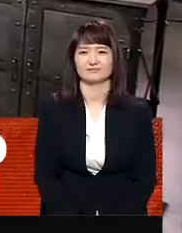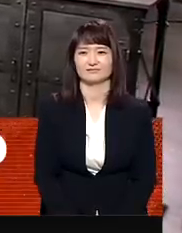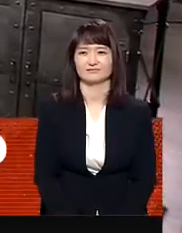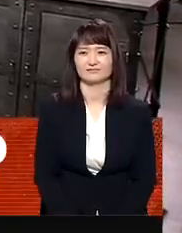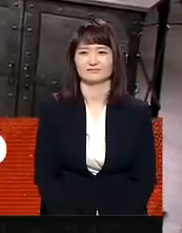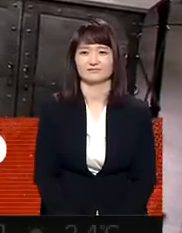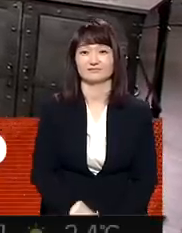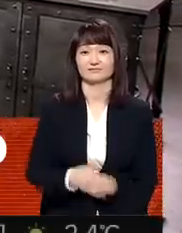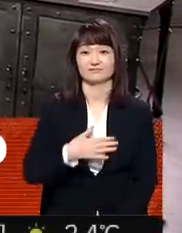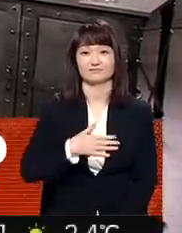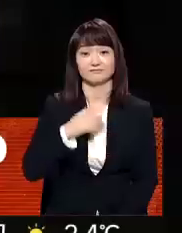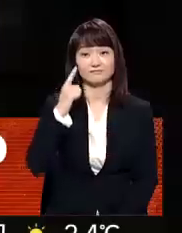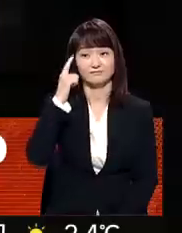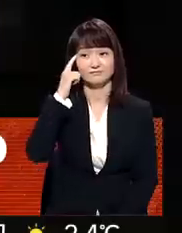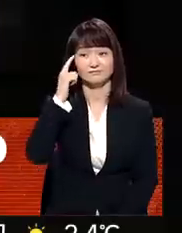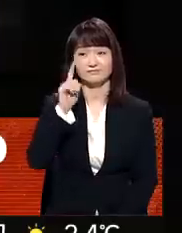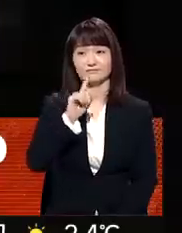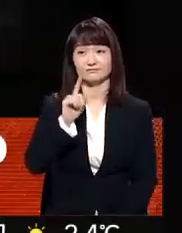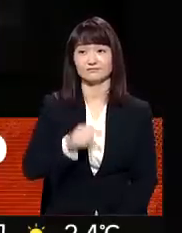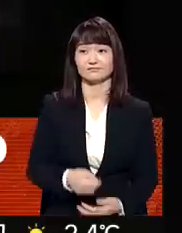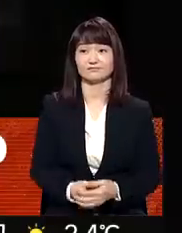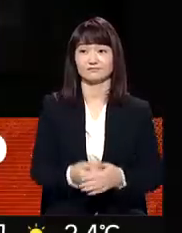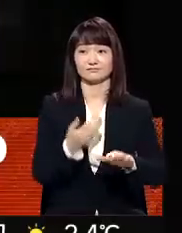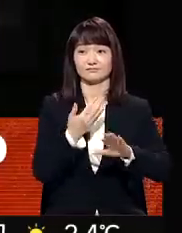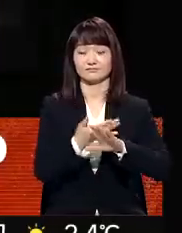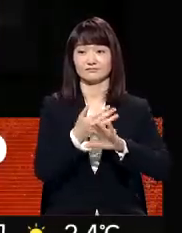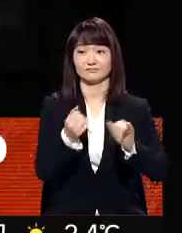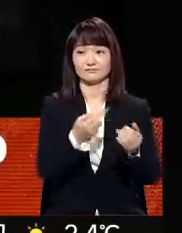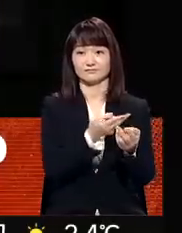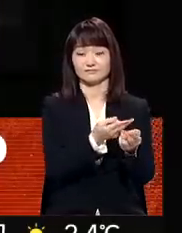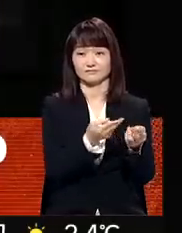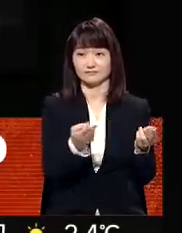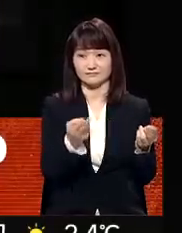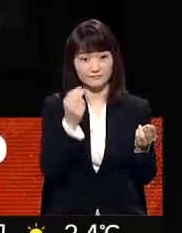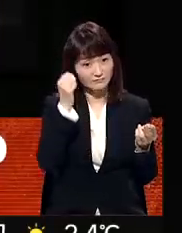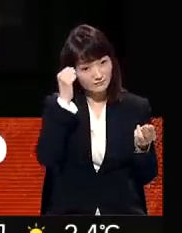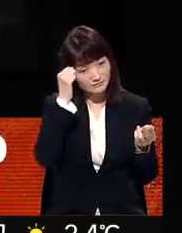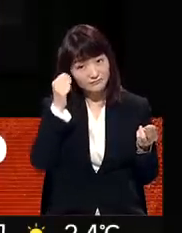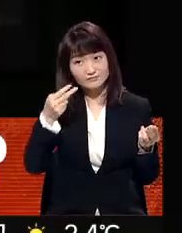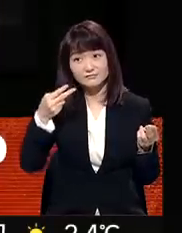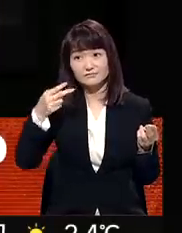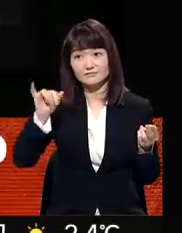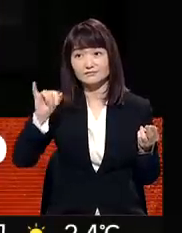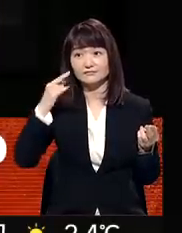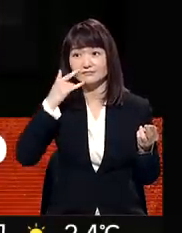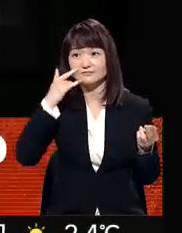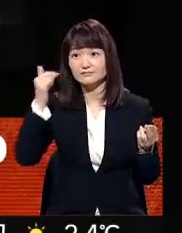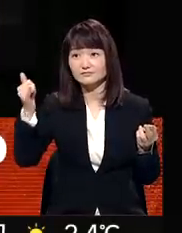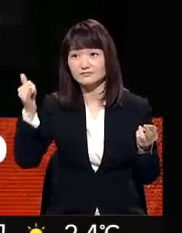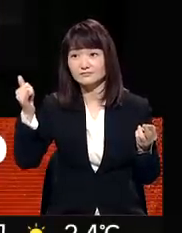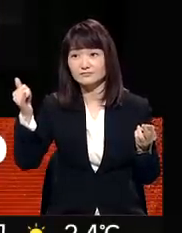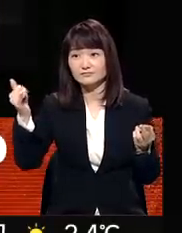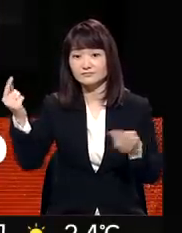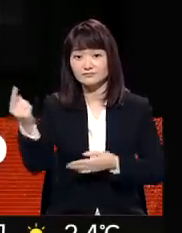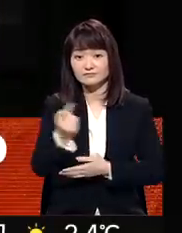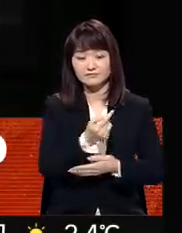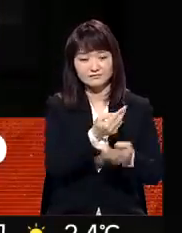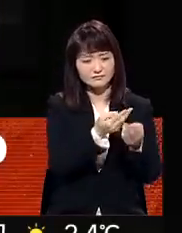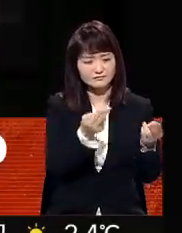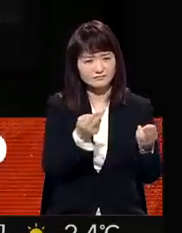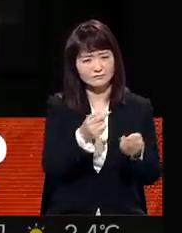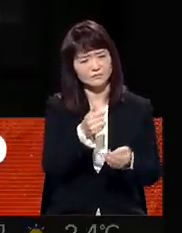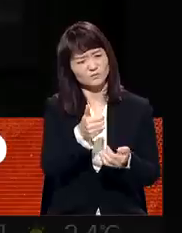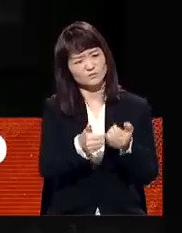제 생각에는 그런데이 남이 자던 침대에서 자는 건데 시어머님 시아버지도 좀 찝찝하시지 않을까 하는